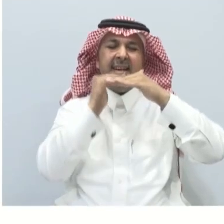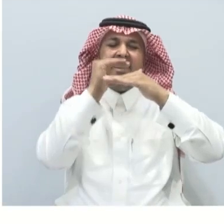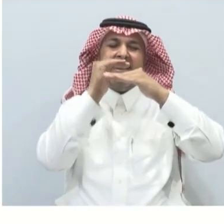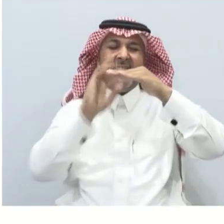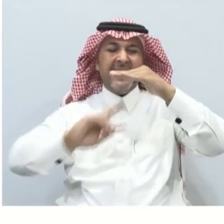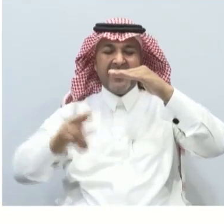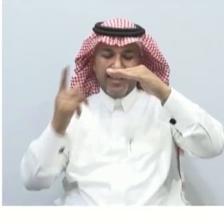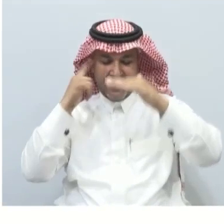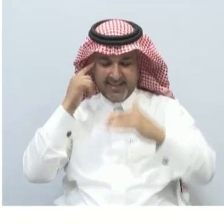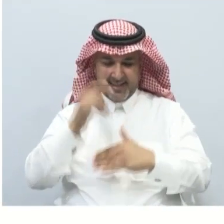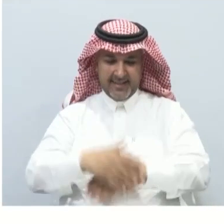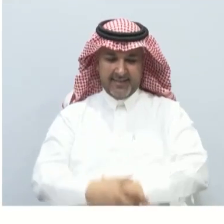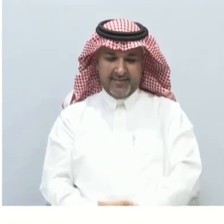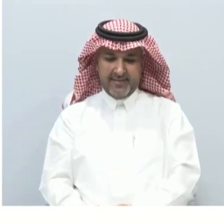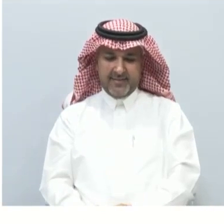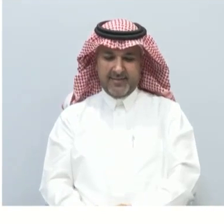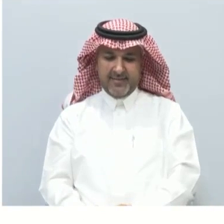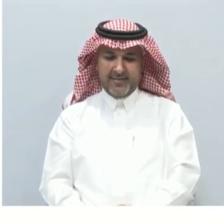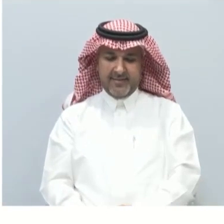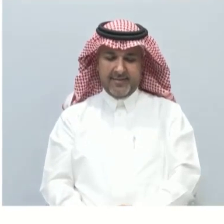الثاني للمقطع واي المقطع